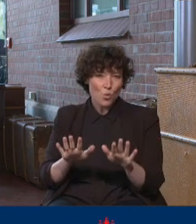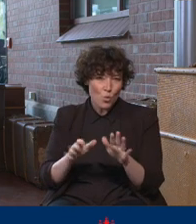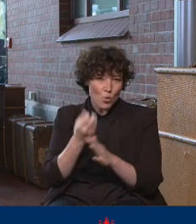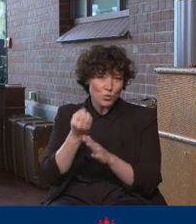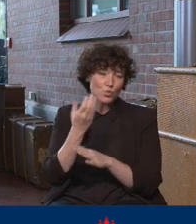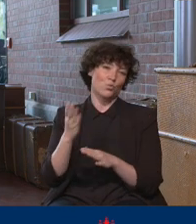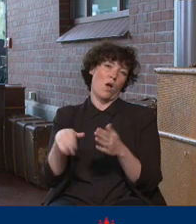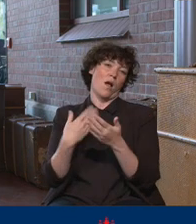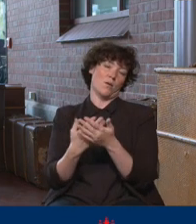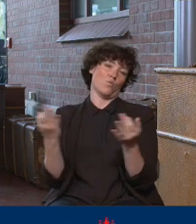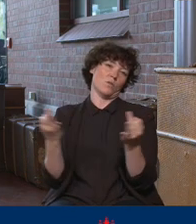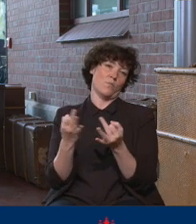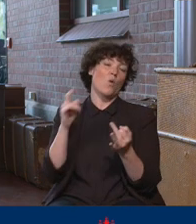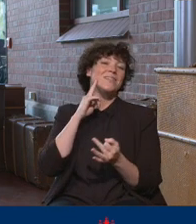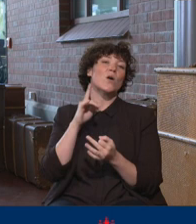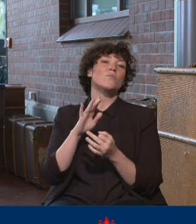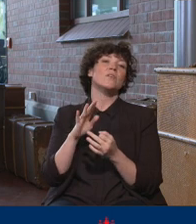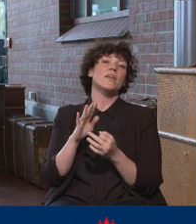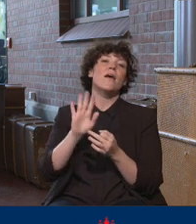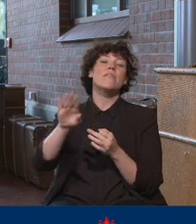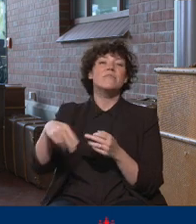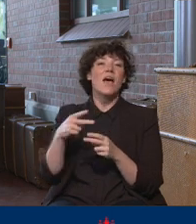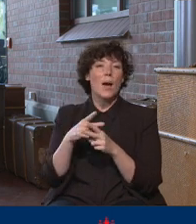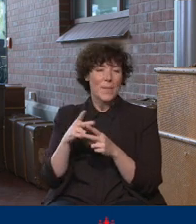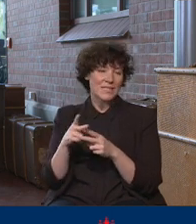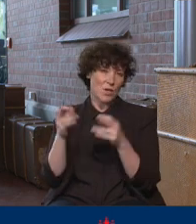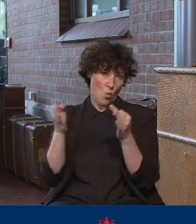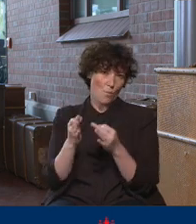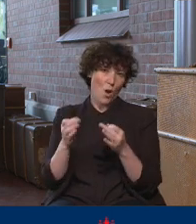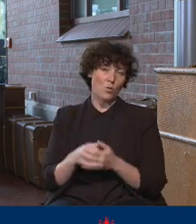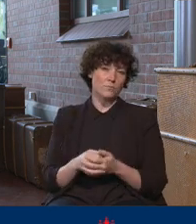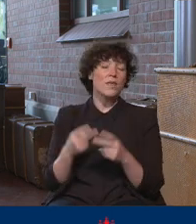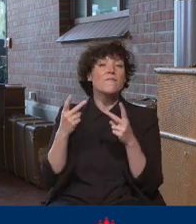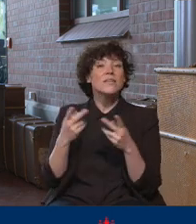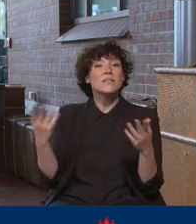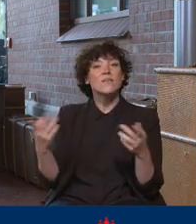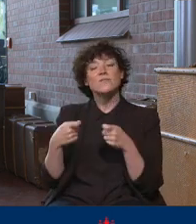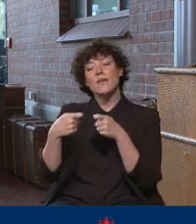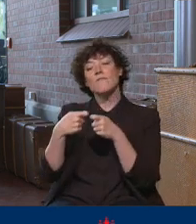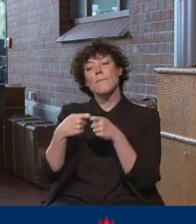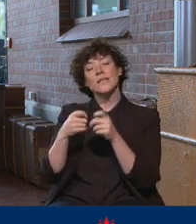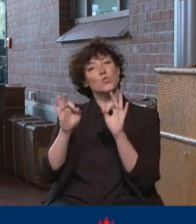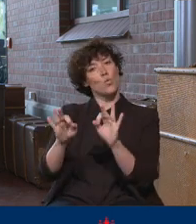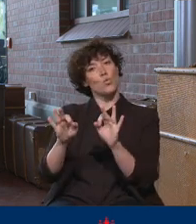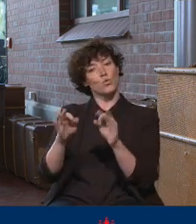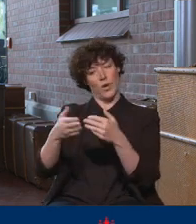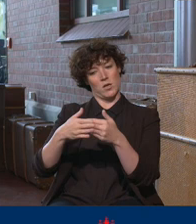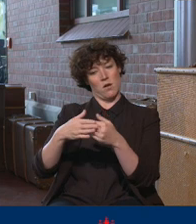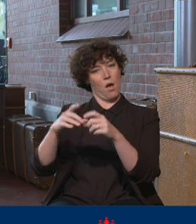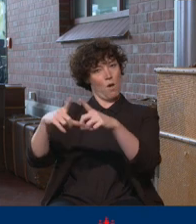wahrscheinlich nachbessern wichtig ist die guten verbindungen in die nachbar quartiere da sehe ich wirklich